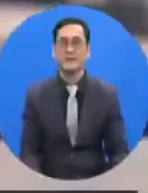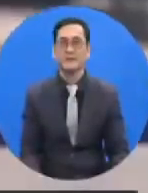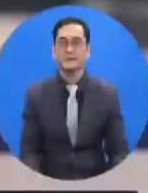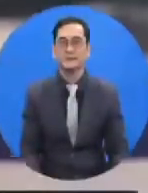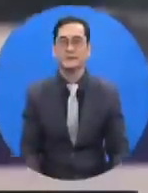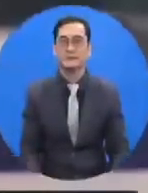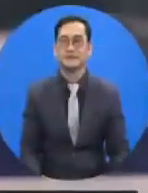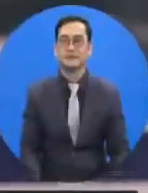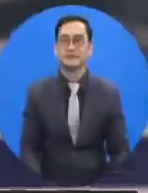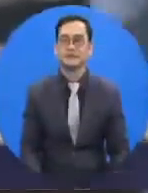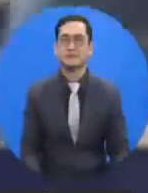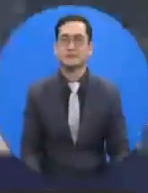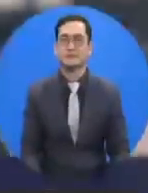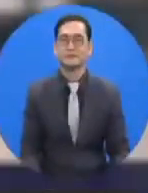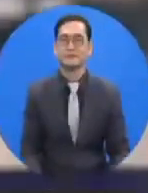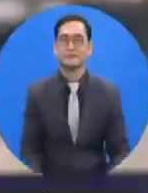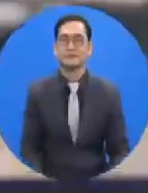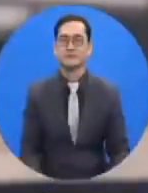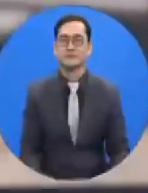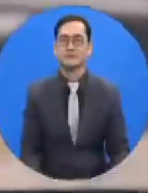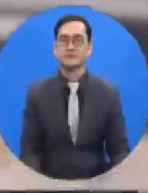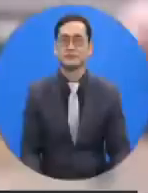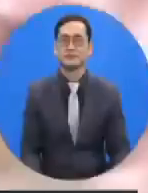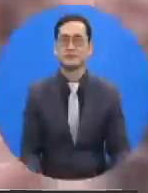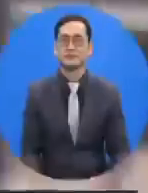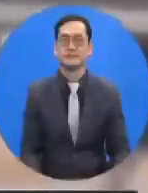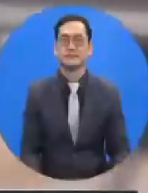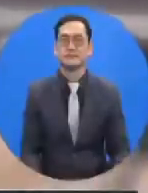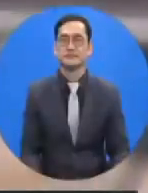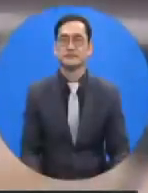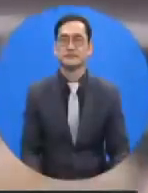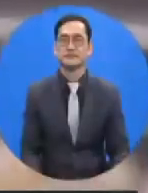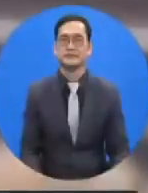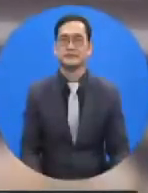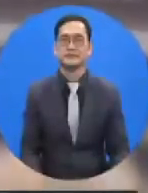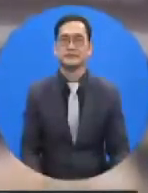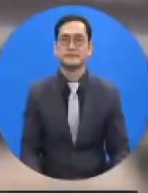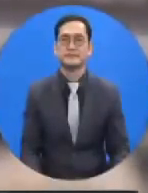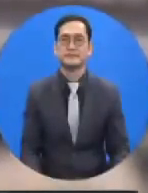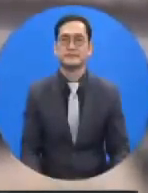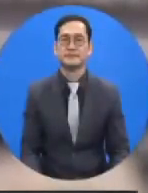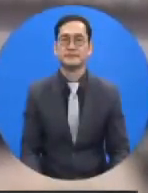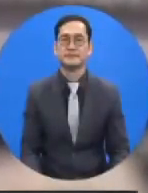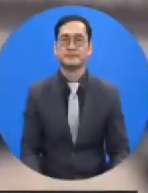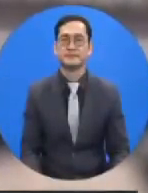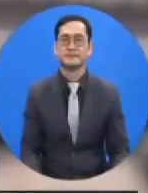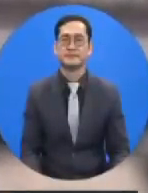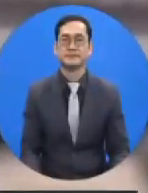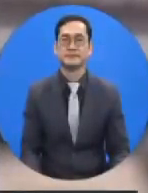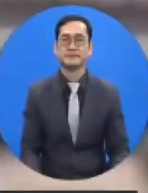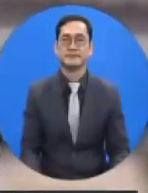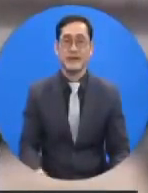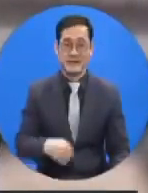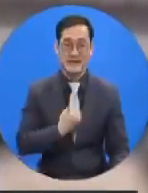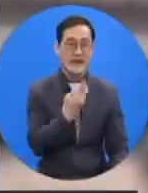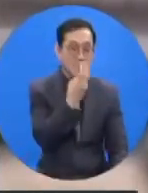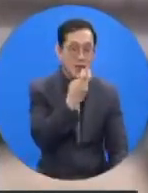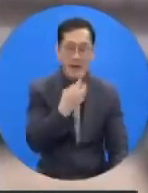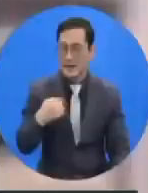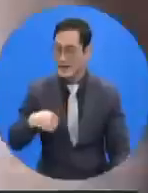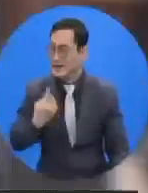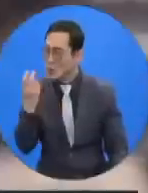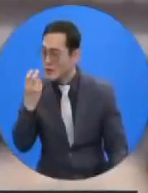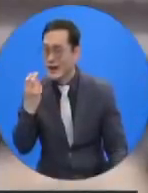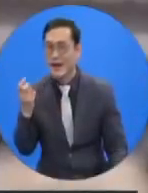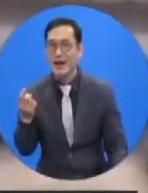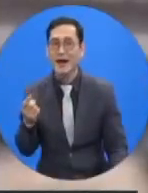네, 숫자가 좀 이제 보이시죠? 민주당과 통합당이 자체적으로 판단하고 있는 의석수라는 것 말씀드리고 뭐 대내외적인